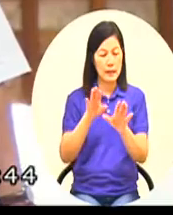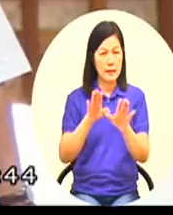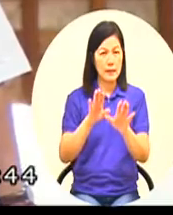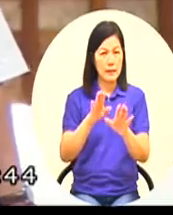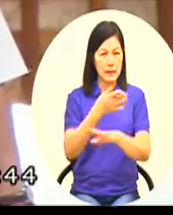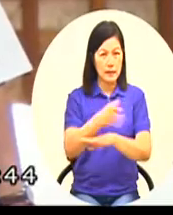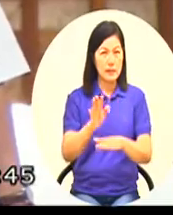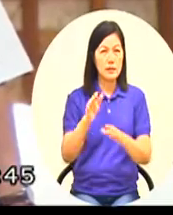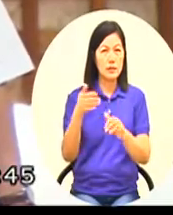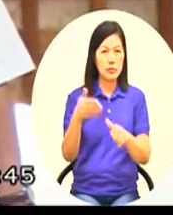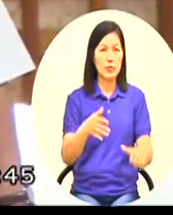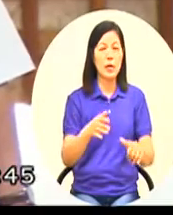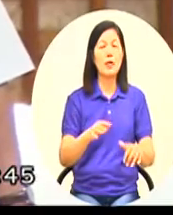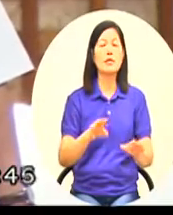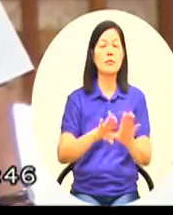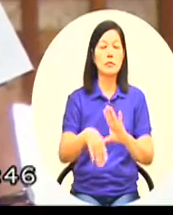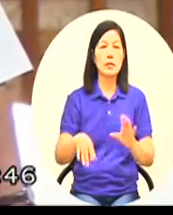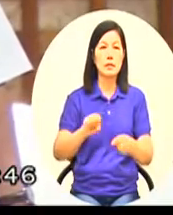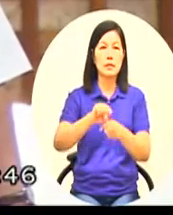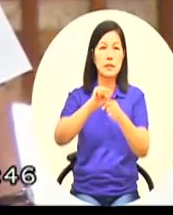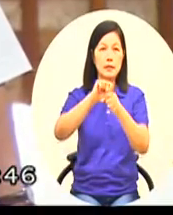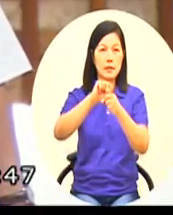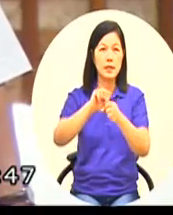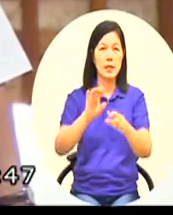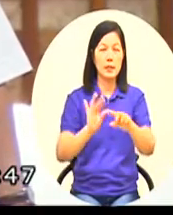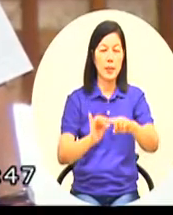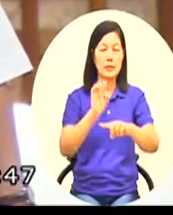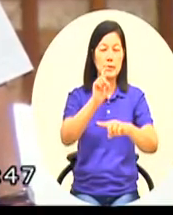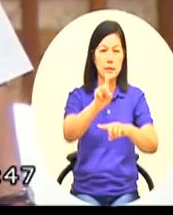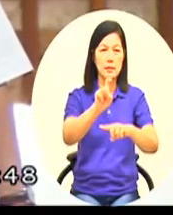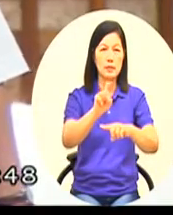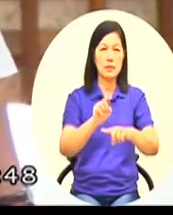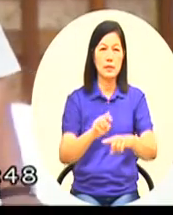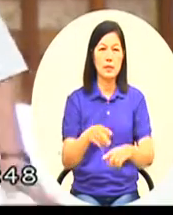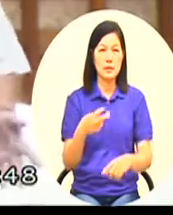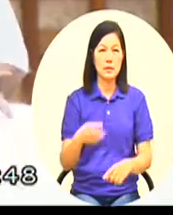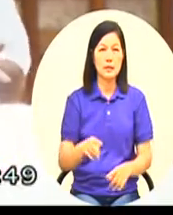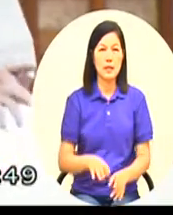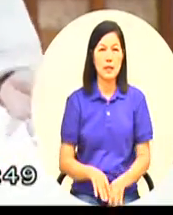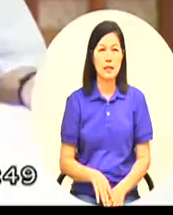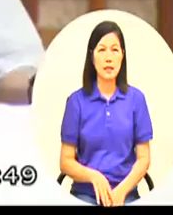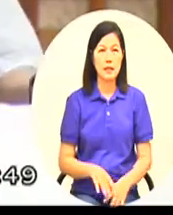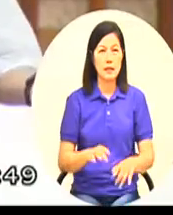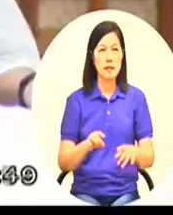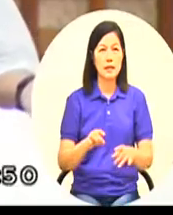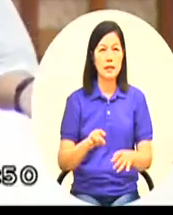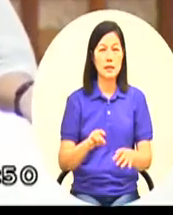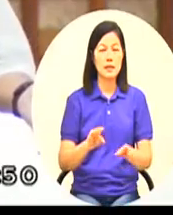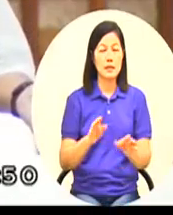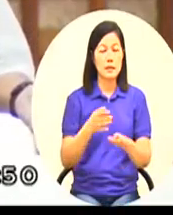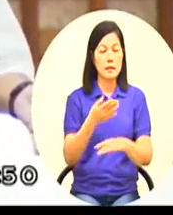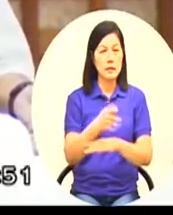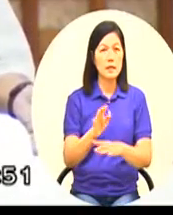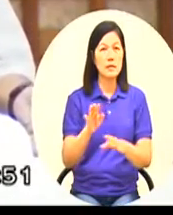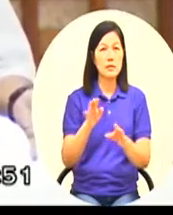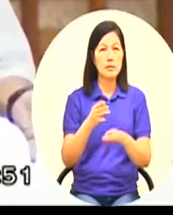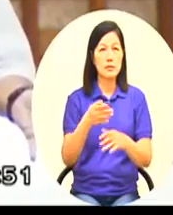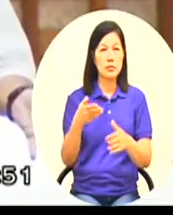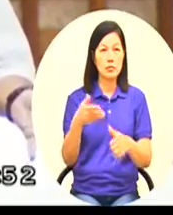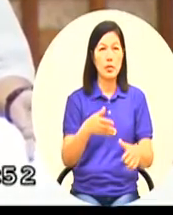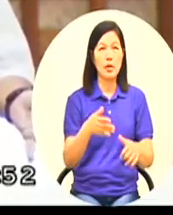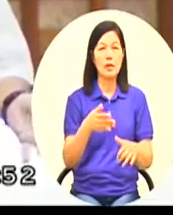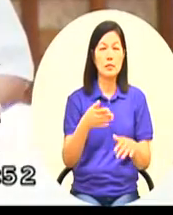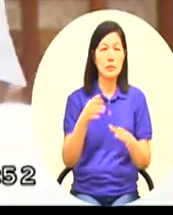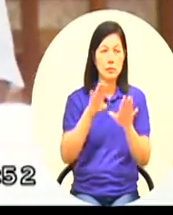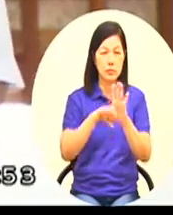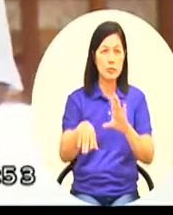10%，你到底能不能增加到10%？另外，你增加了遗产税，人家规避，收不到